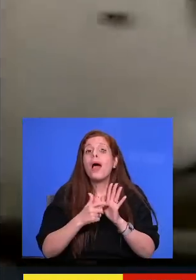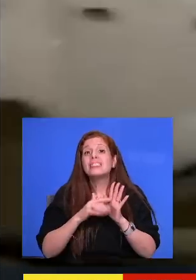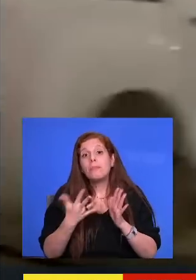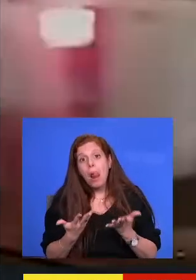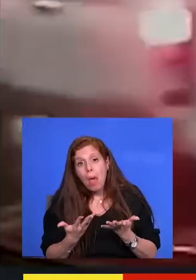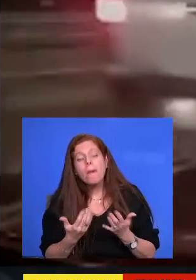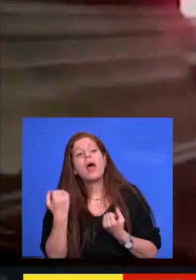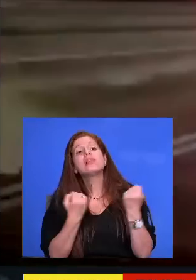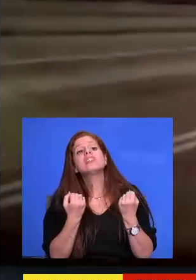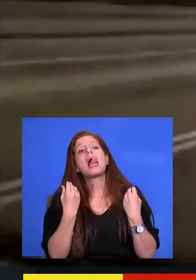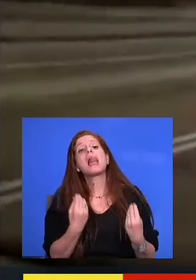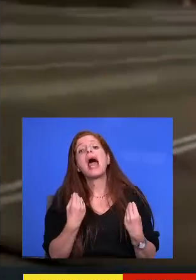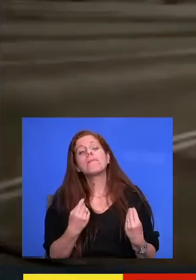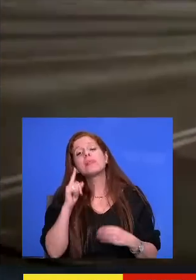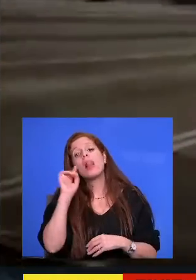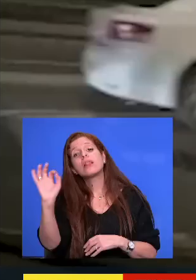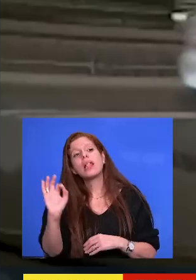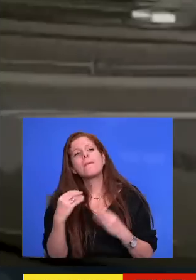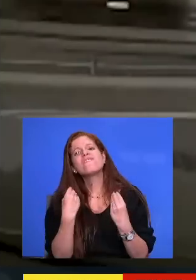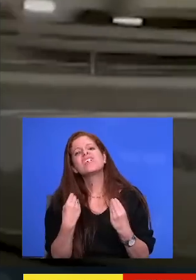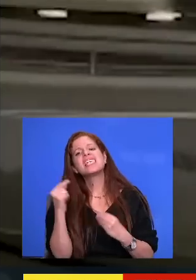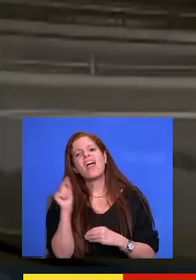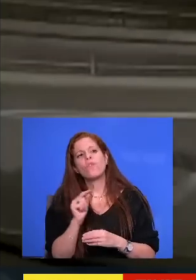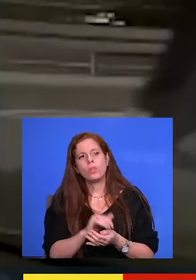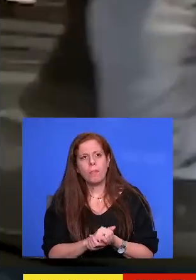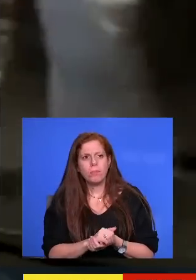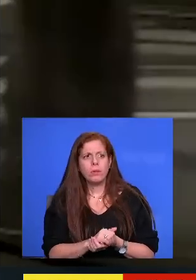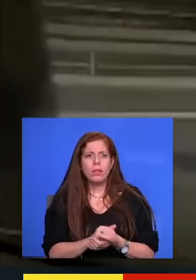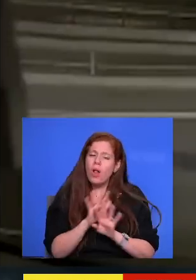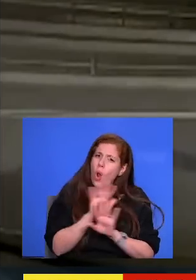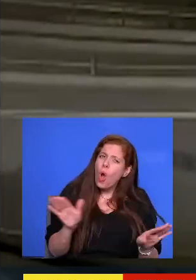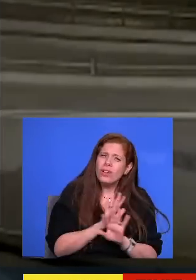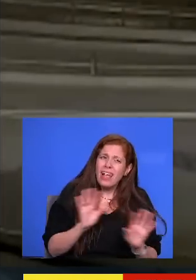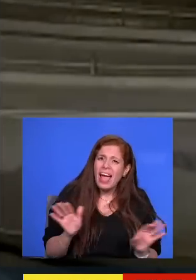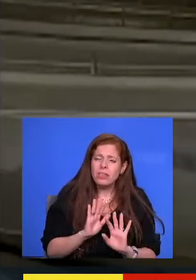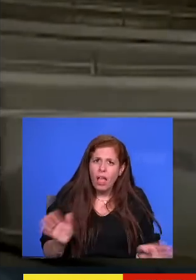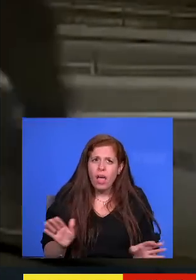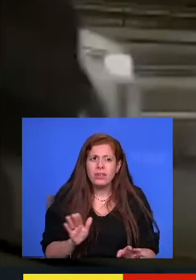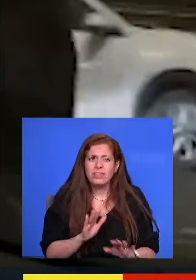נסע לאט מדי לטעמם ועיכב אותם. או, די, די, די, די, די,